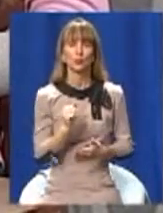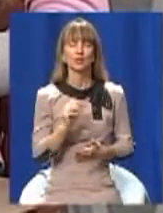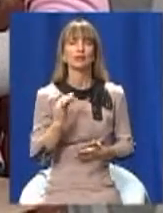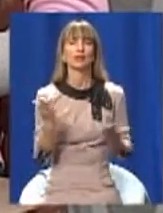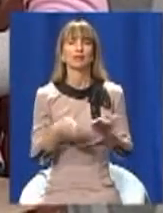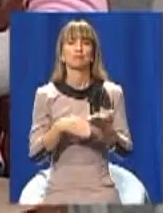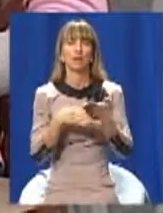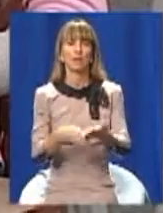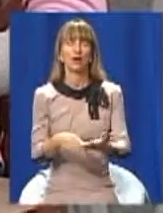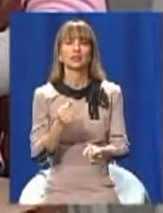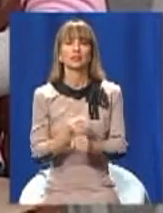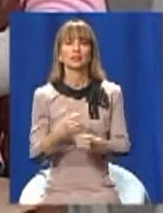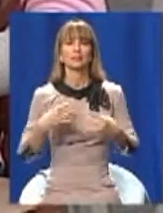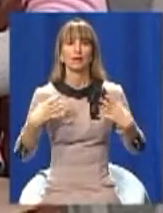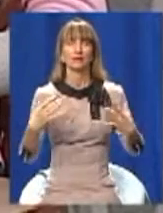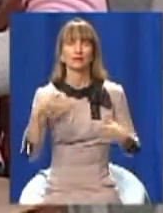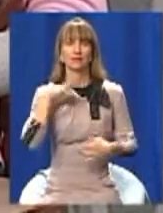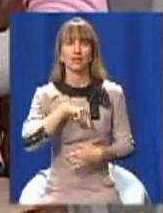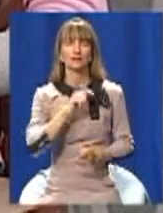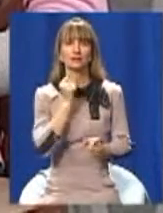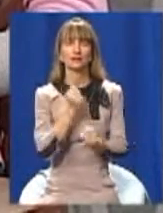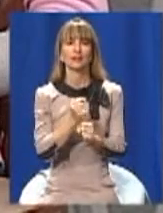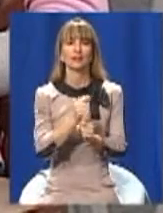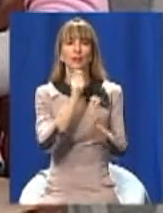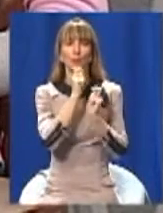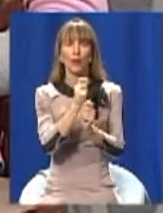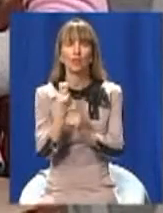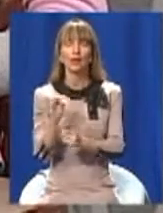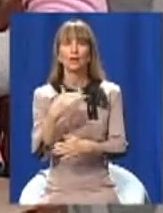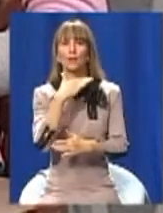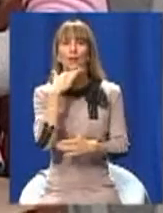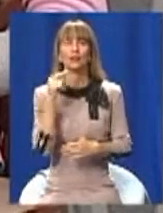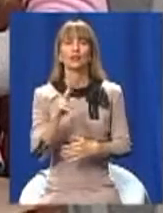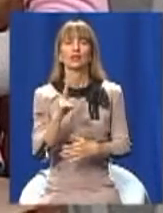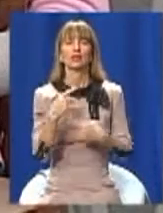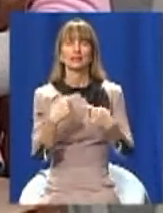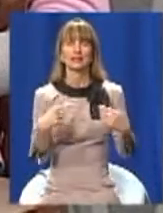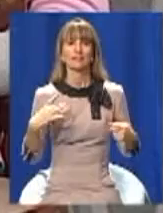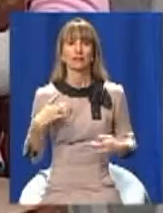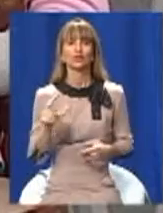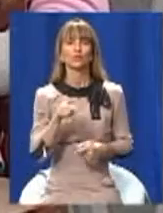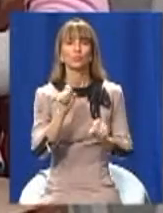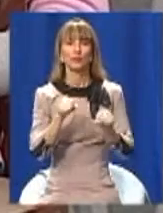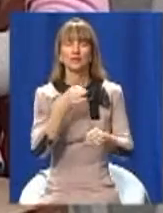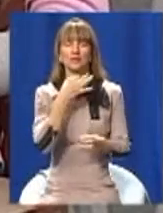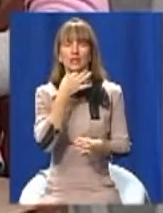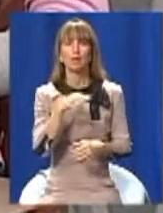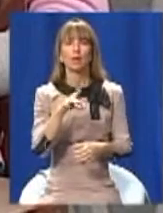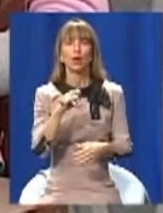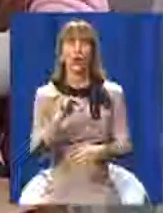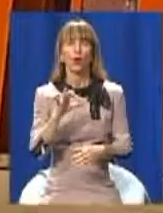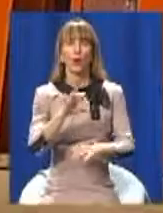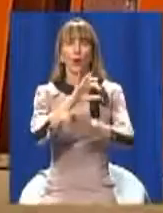які допомагають йому створювати святковий настрій, дарувати подарунки і дуже багато таких різноманітних речей. А що ти можеш сказати про оленів?